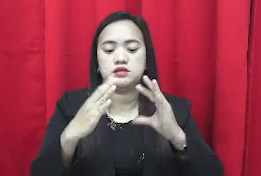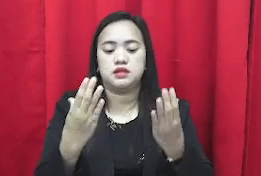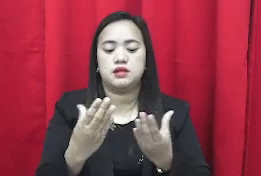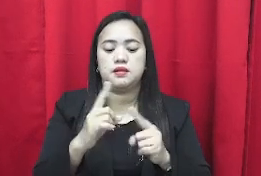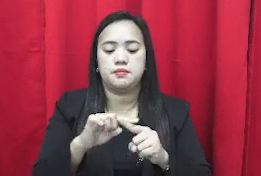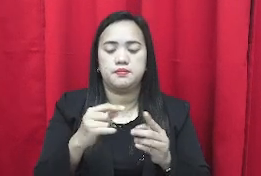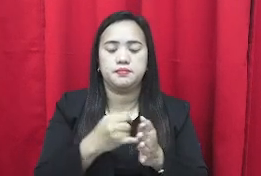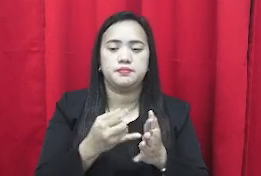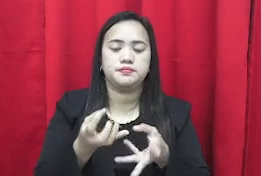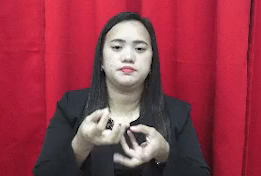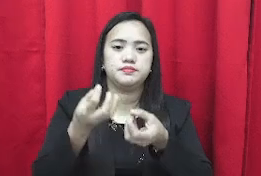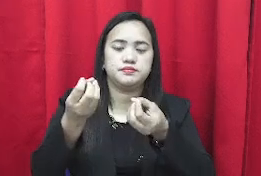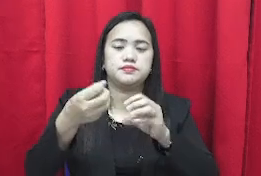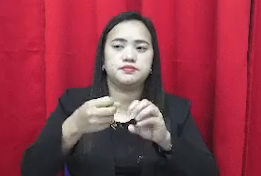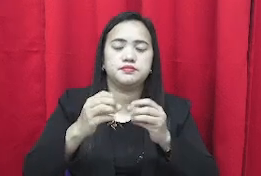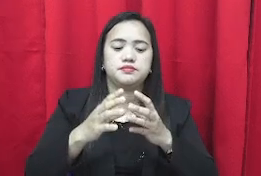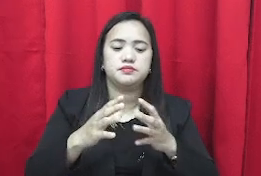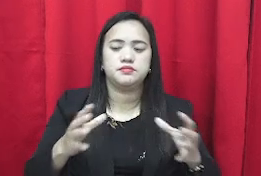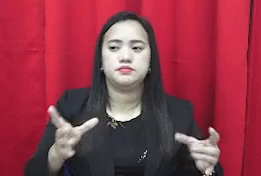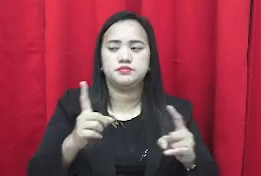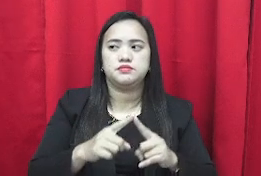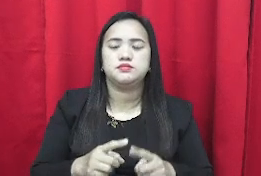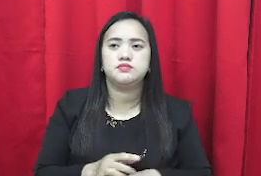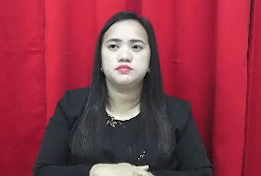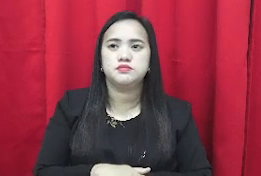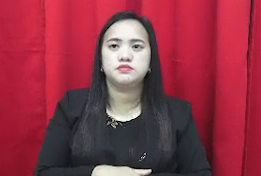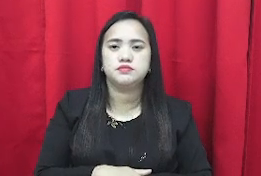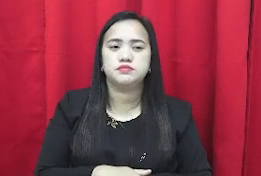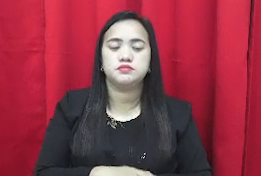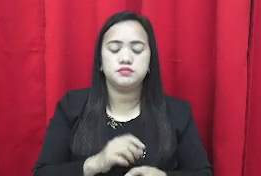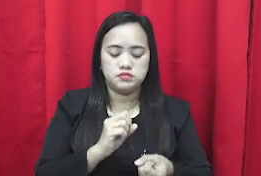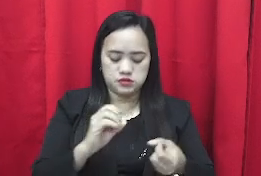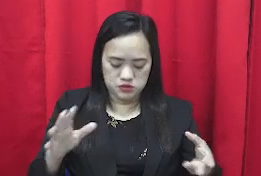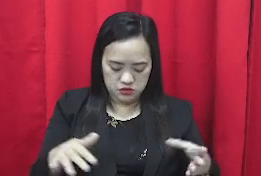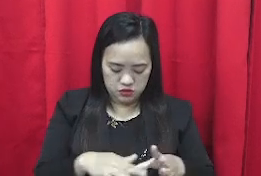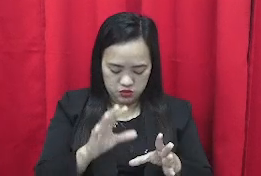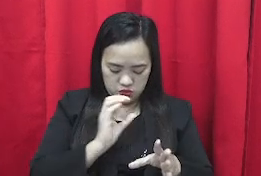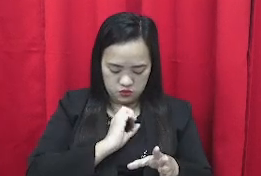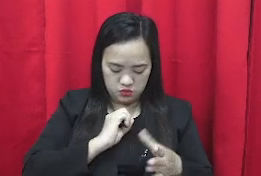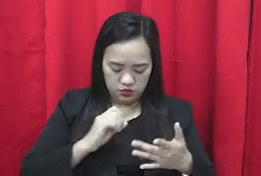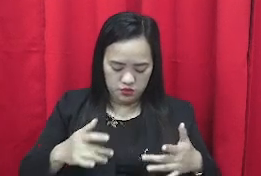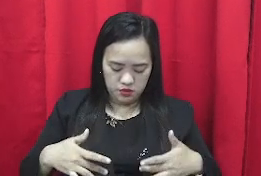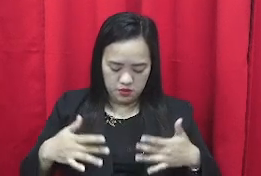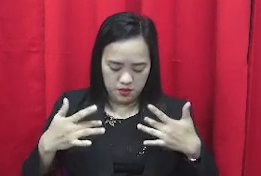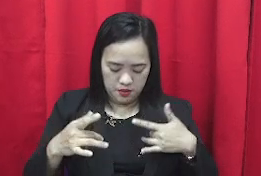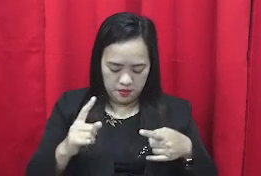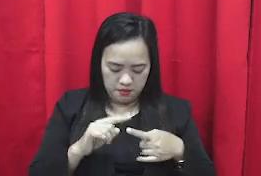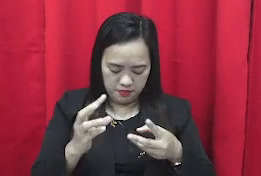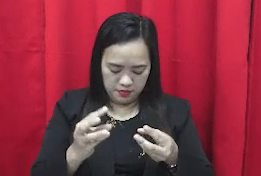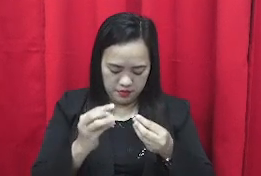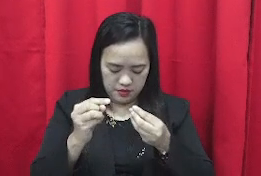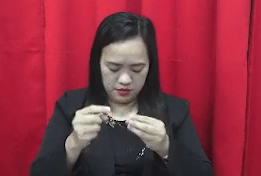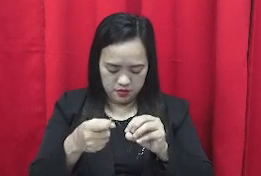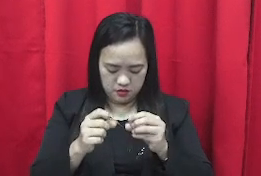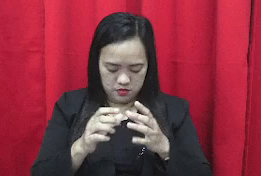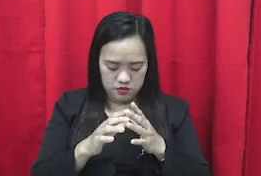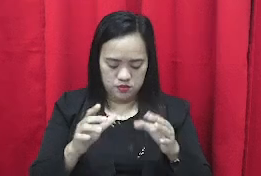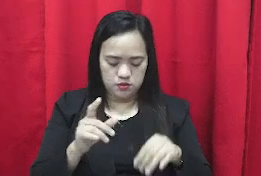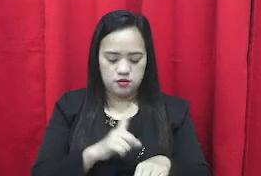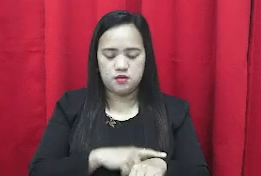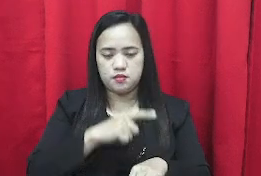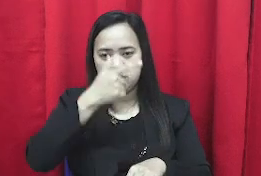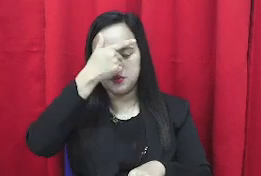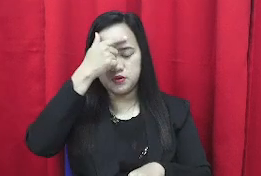na natin in fact mas mas nakakatakot nga to kasira ng buhay ng anak ninyo eh Totoo o pero ginastusan ninyo you see because